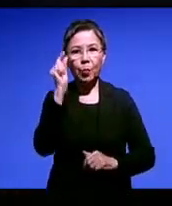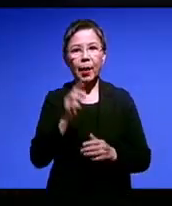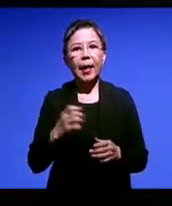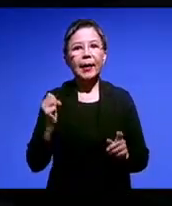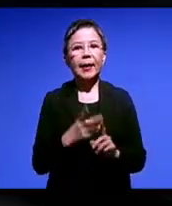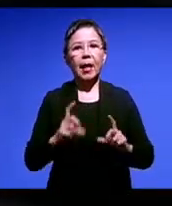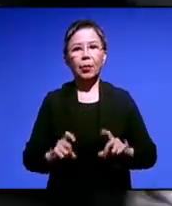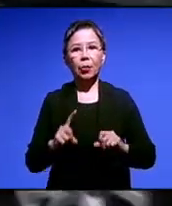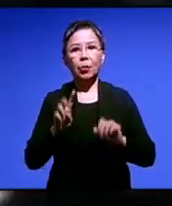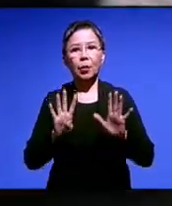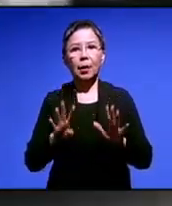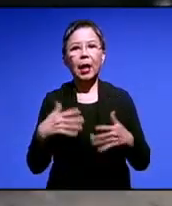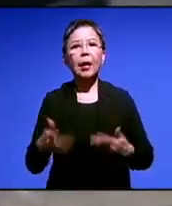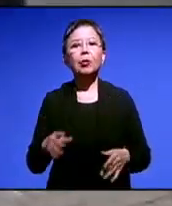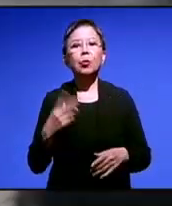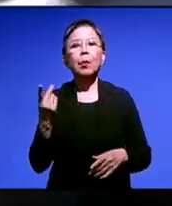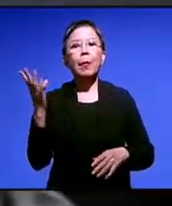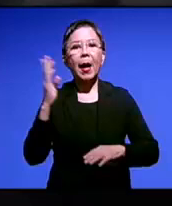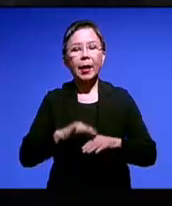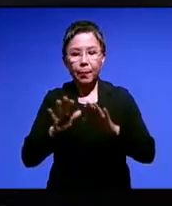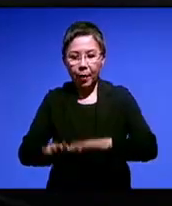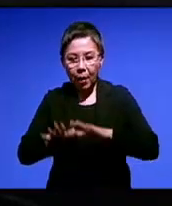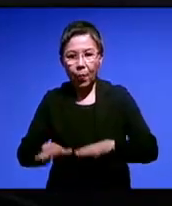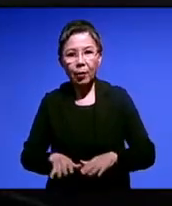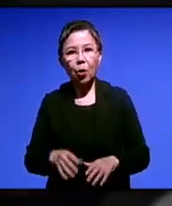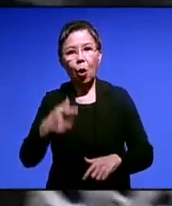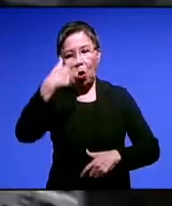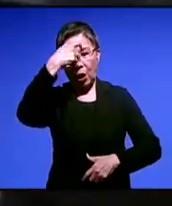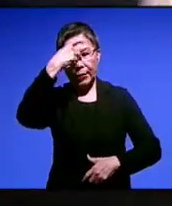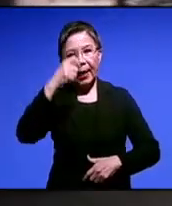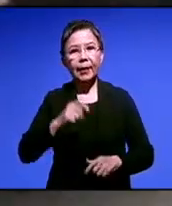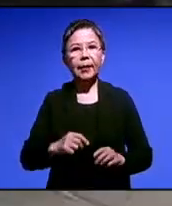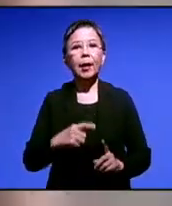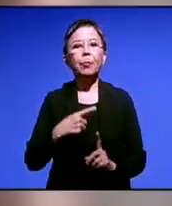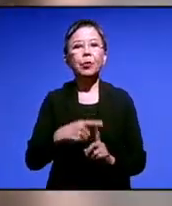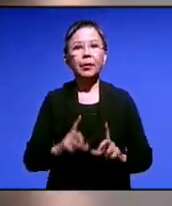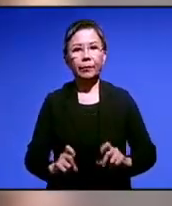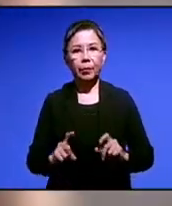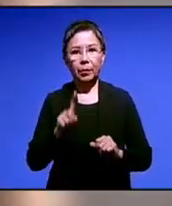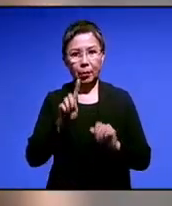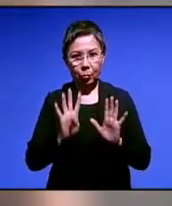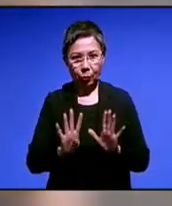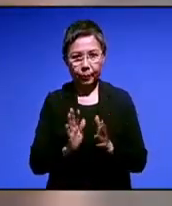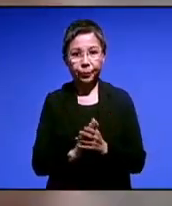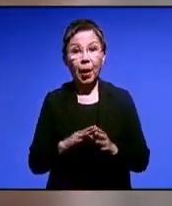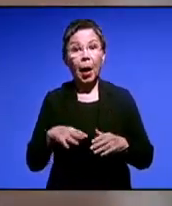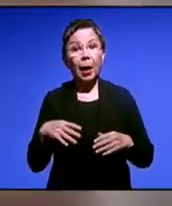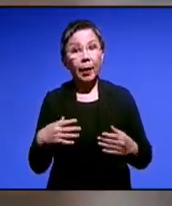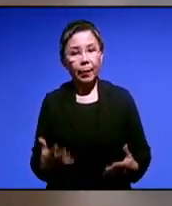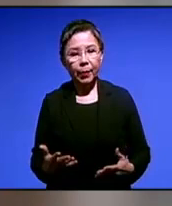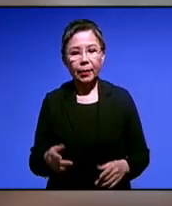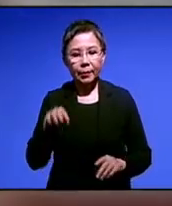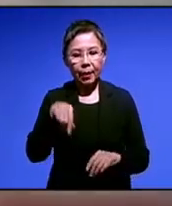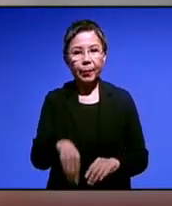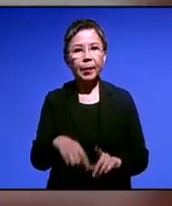terinfeksi coffite intim usai beberapa hari merawat seorang pasien positif kofit nineteen namun saat tiba di